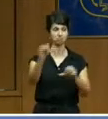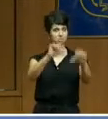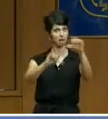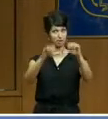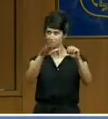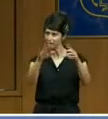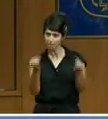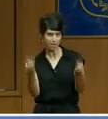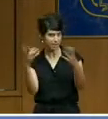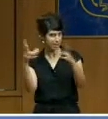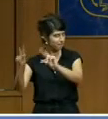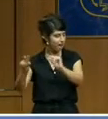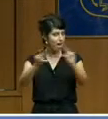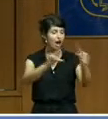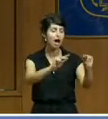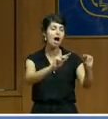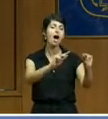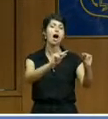וגם בטבע